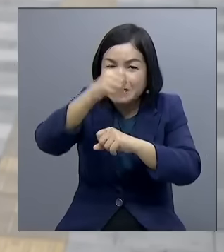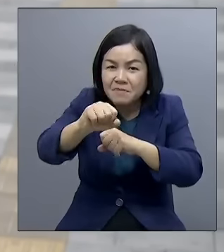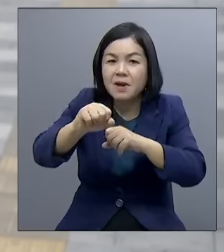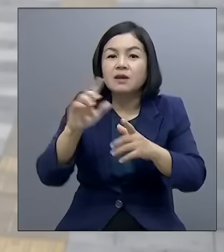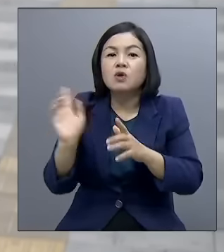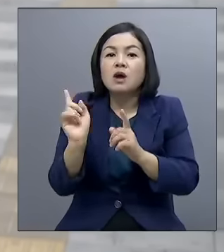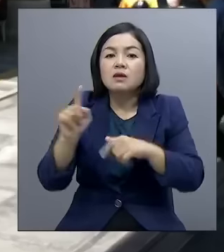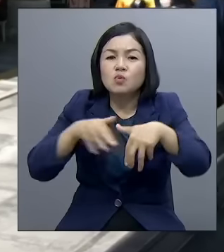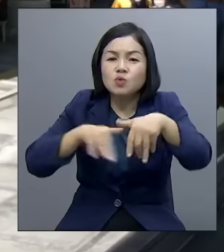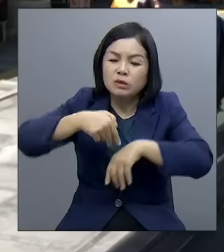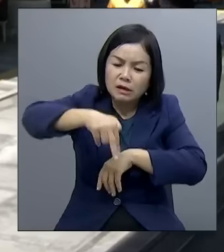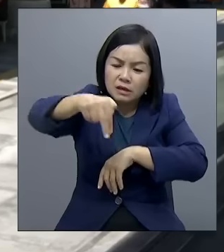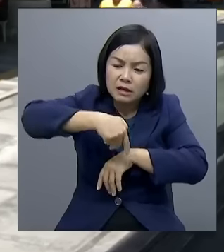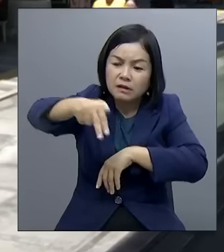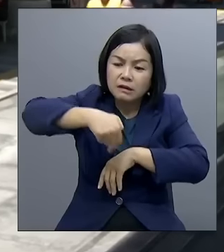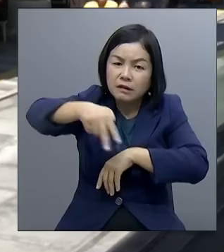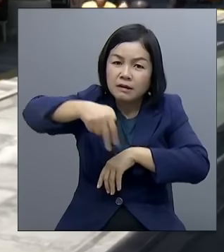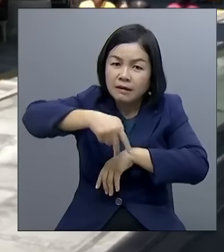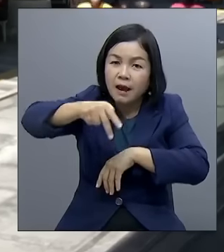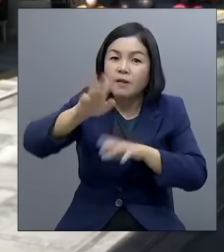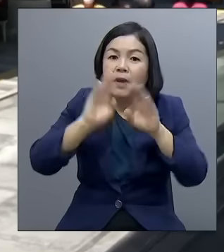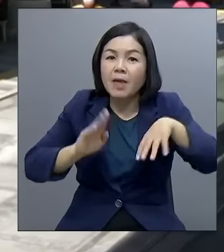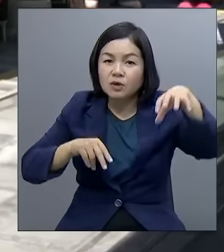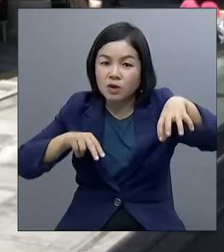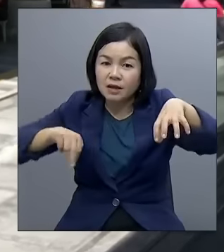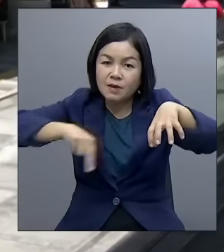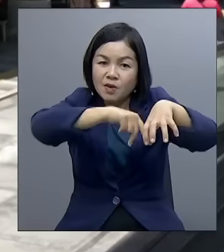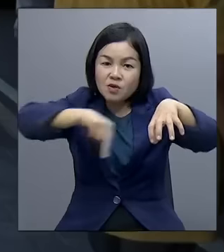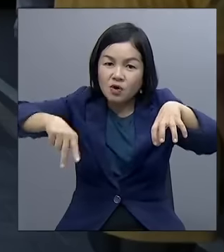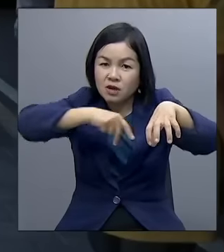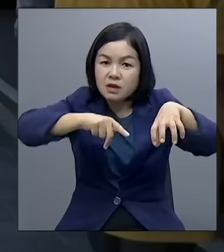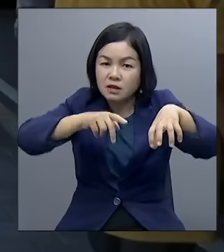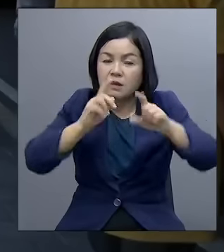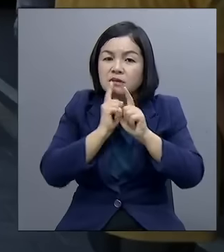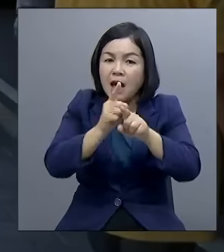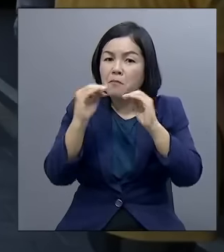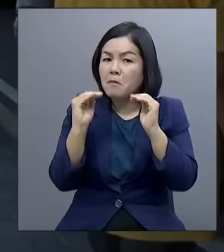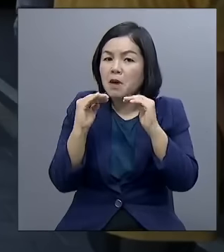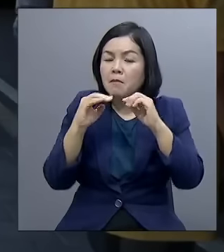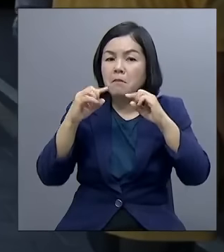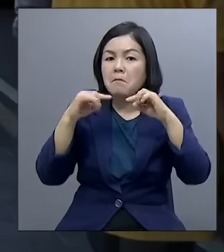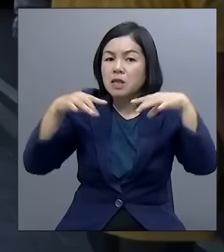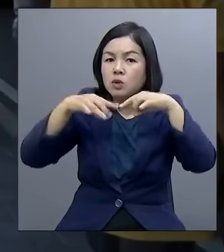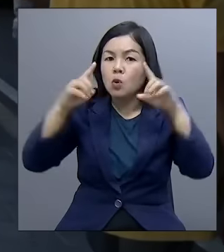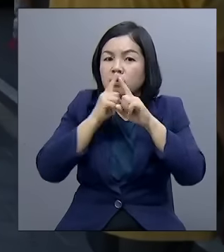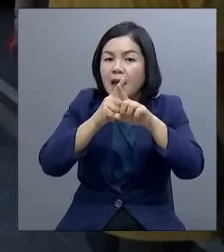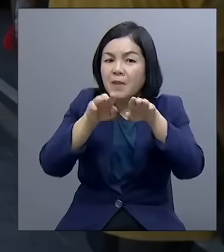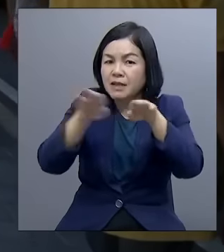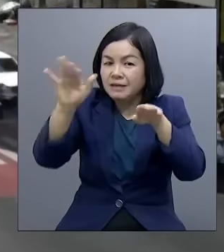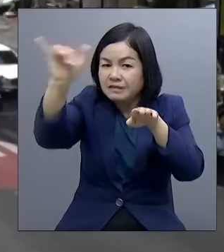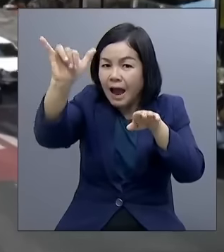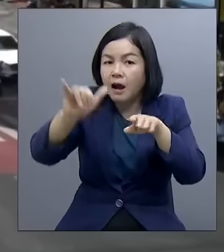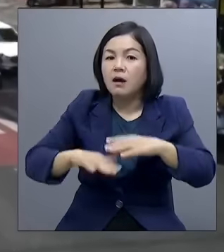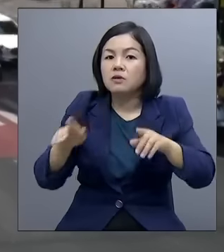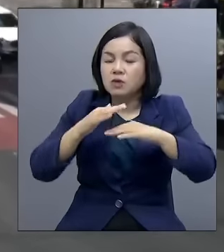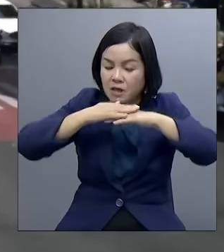ชนสัญจรเยอะนะครับแล้วก็เรื่องทางเข้าออกเรื่องมาตรฐานเนี่ยยังไม่ได้ไปตามมาตรฐาน Universal Design ครับก็เลยก็ปรับปรุงเป็นระยะทาง 1.7 กิโล